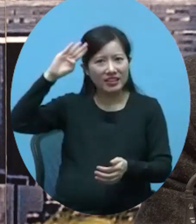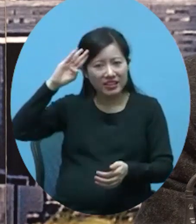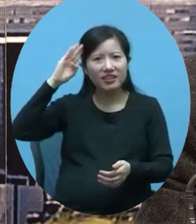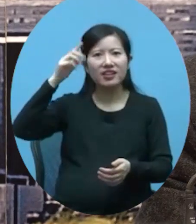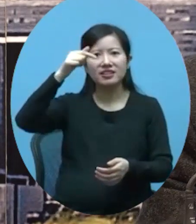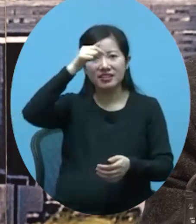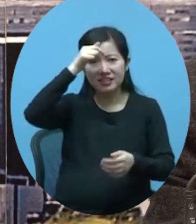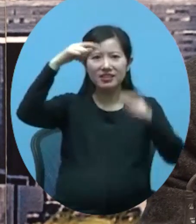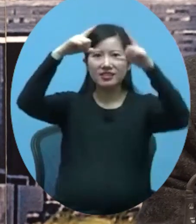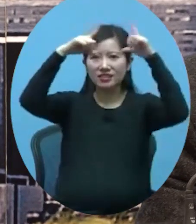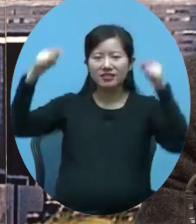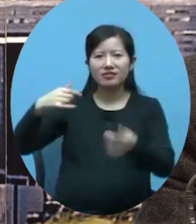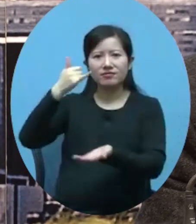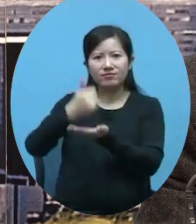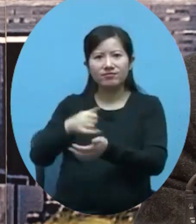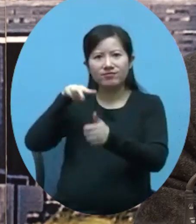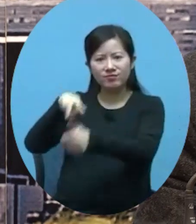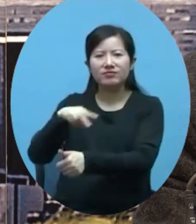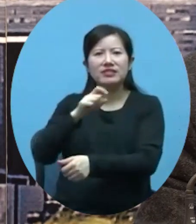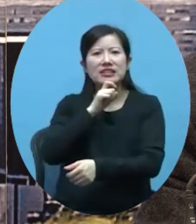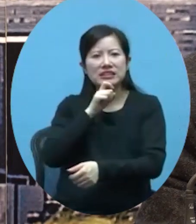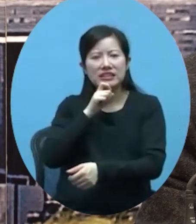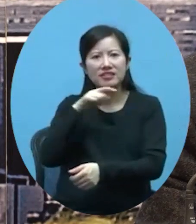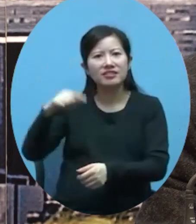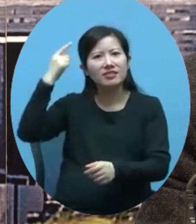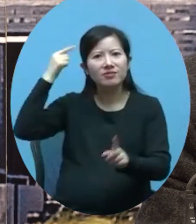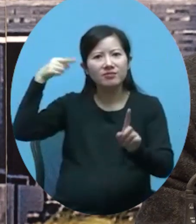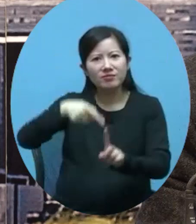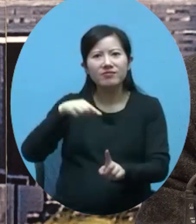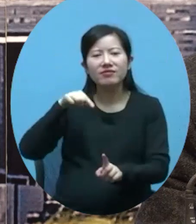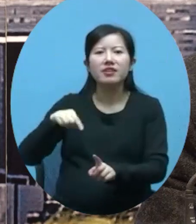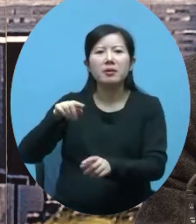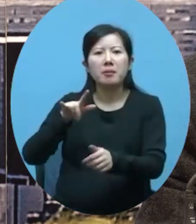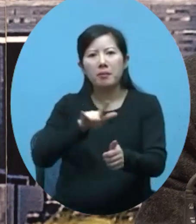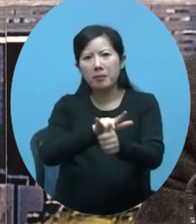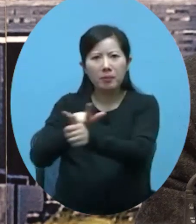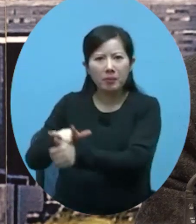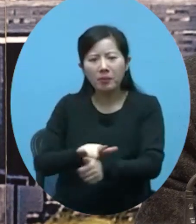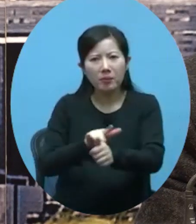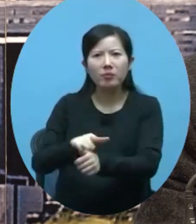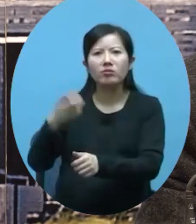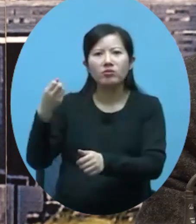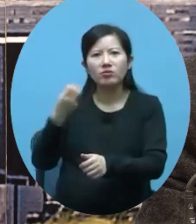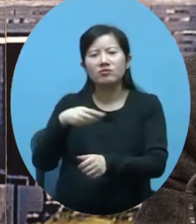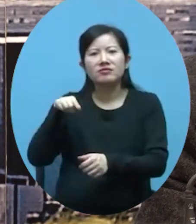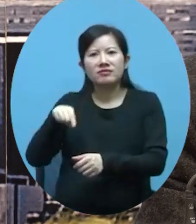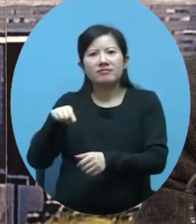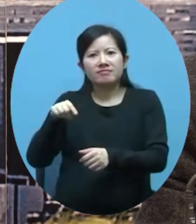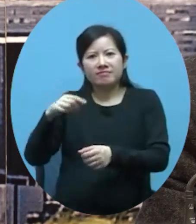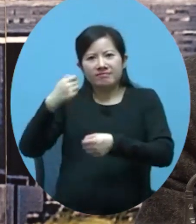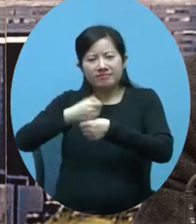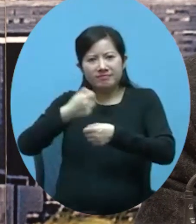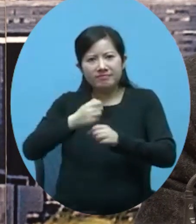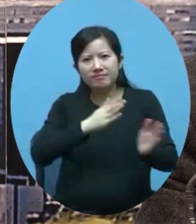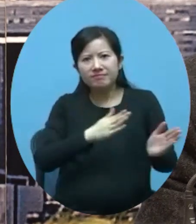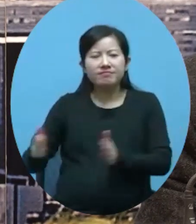就是將這個範圍進行縮小令我這個監察可以更加緊密和方便進行另外